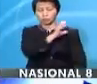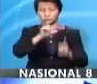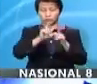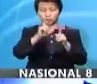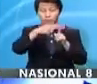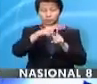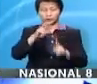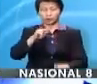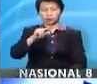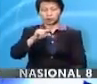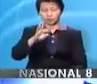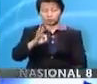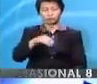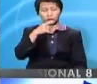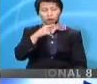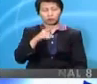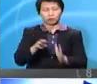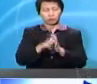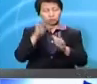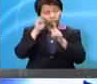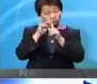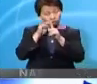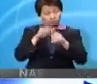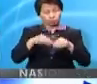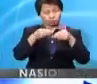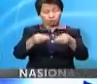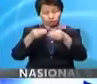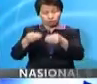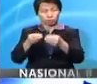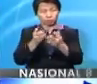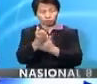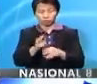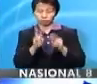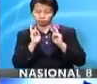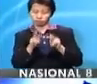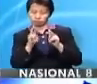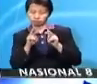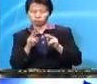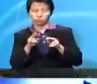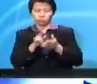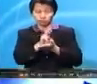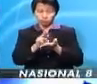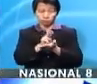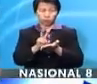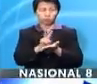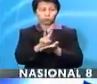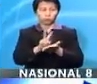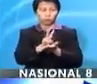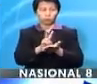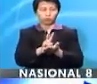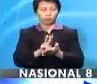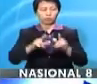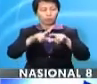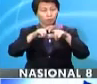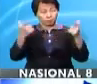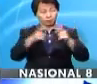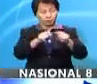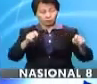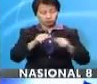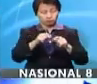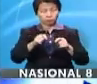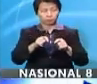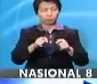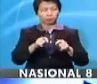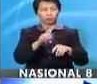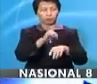teknikal MGF berkata selain pemarkahan yang diberi melalui pemerhatian menerusi rakaman video, perbezaan tempat latihan